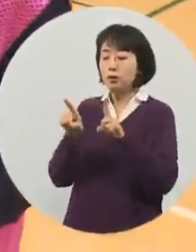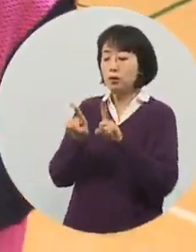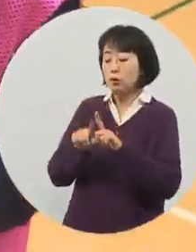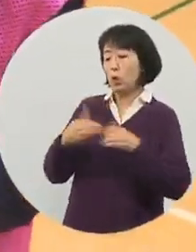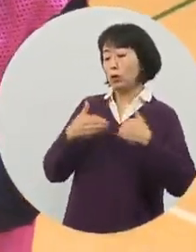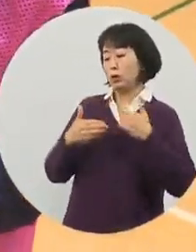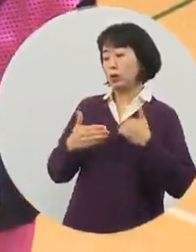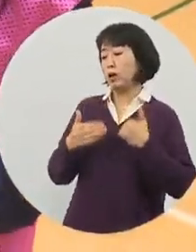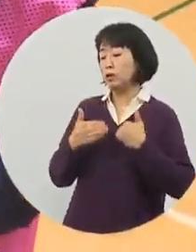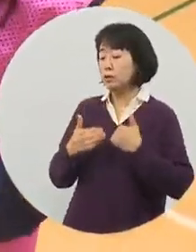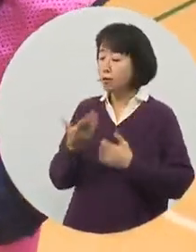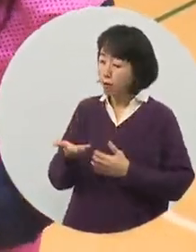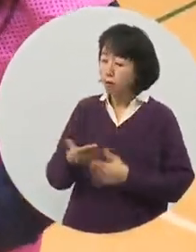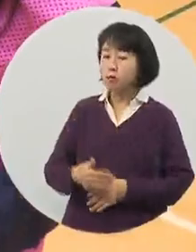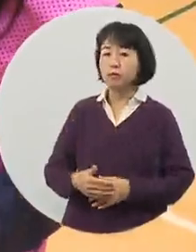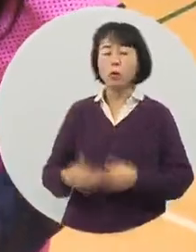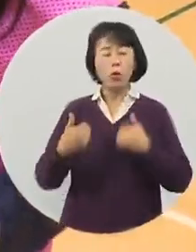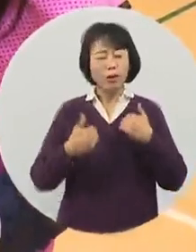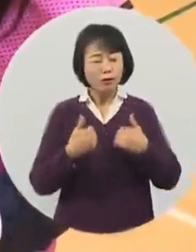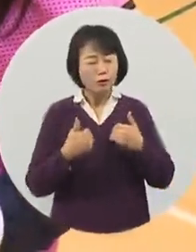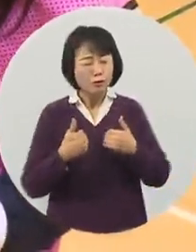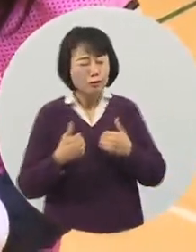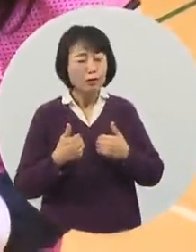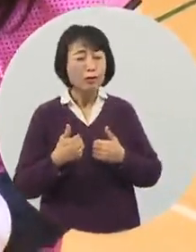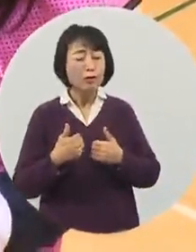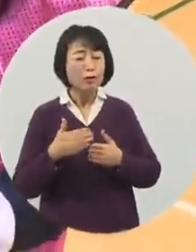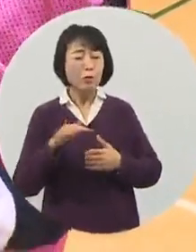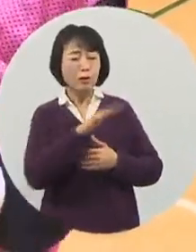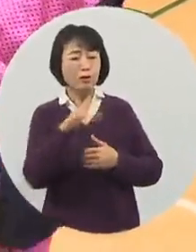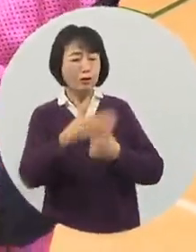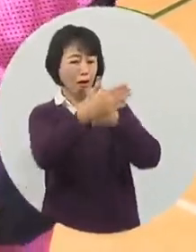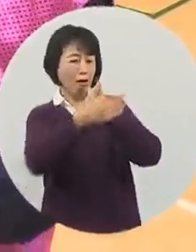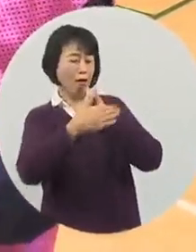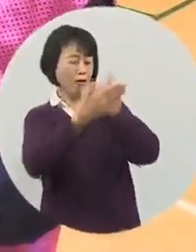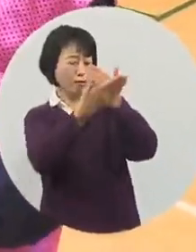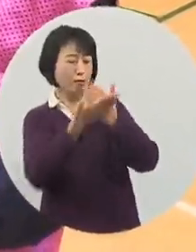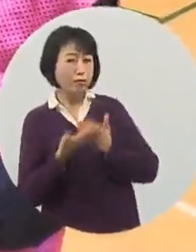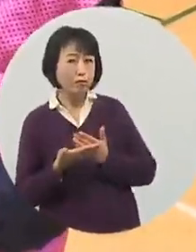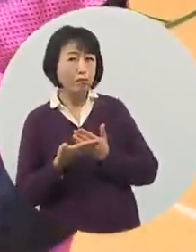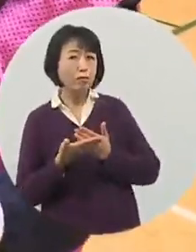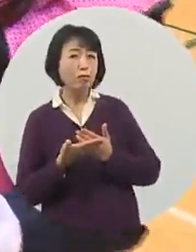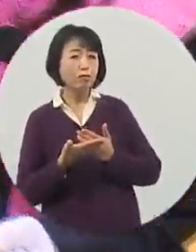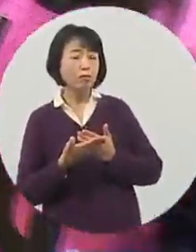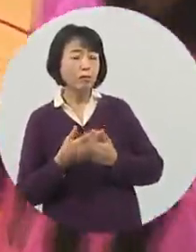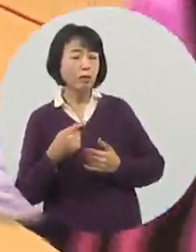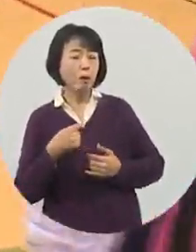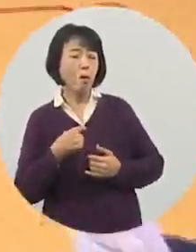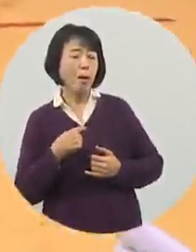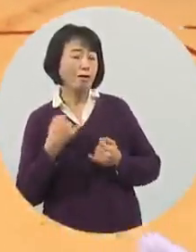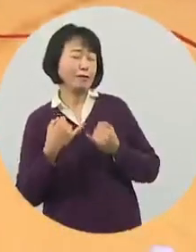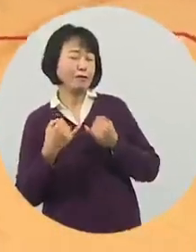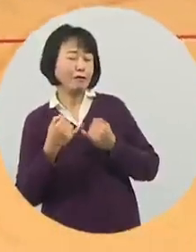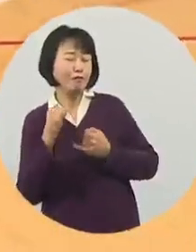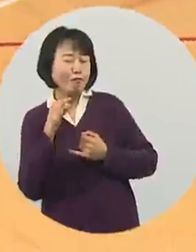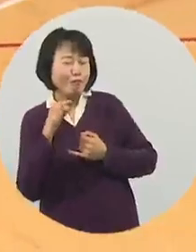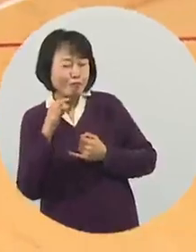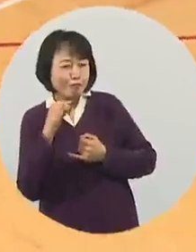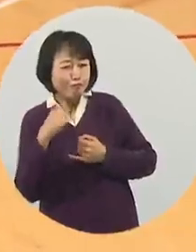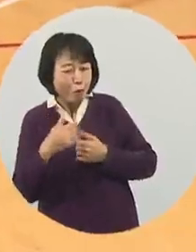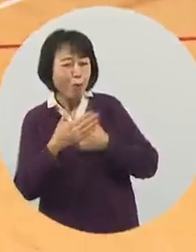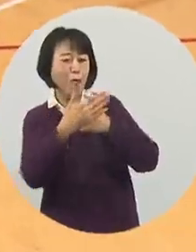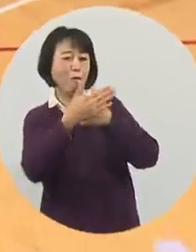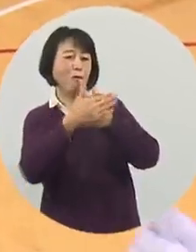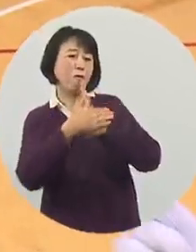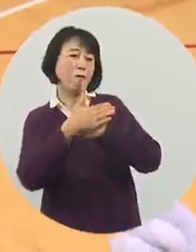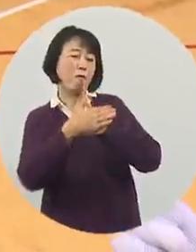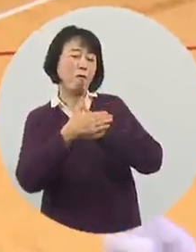しいですよ。みんな面倒見てくれるから本当 こんなばあさんはねえさんと面倒見てく